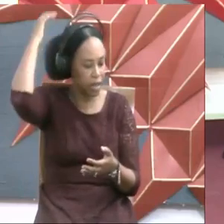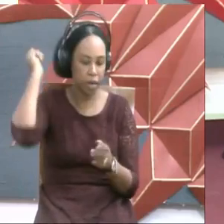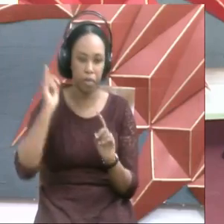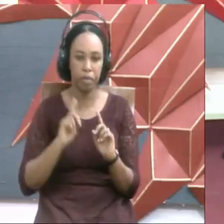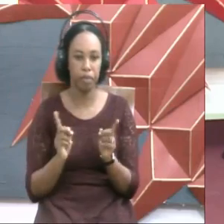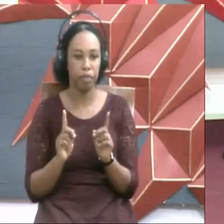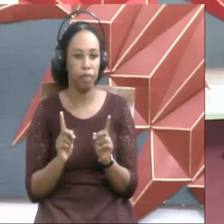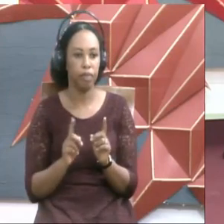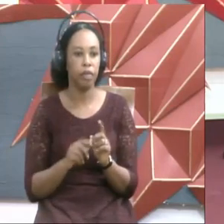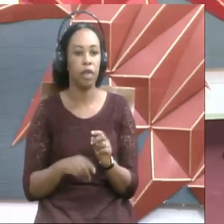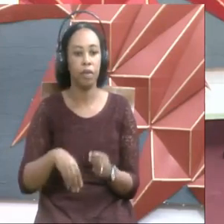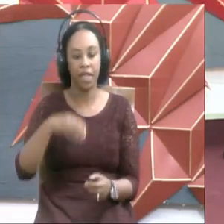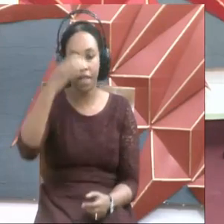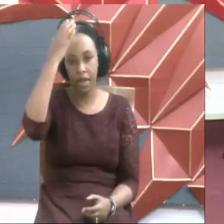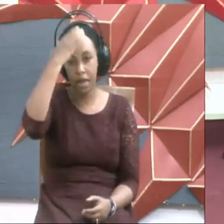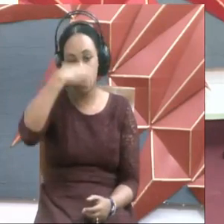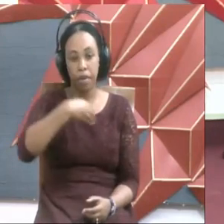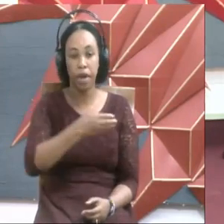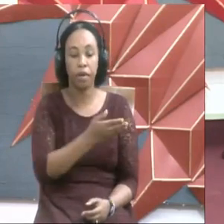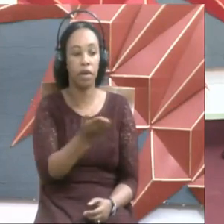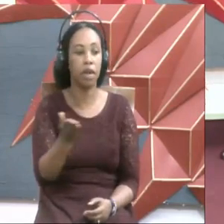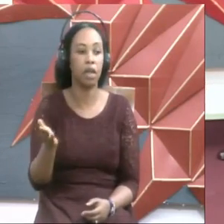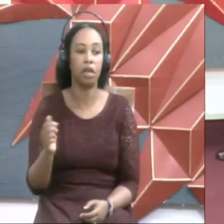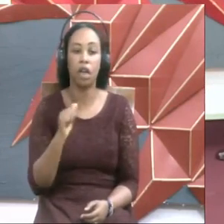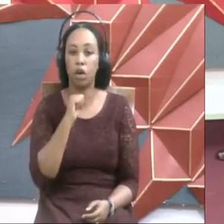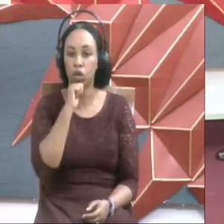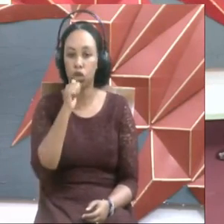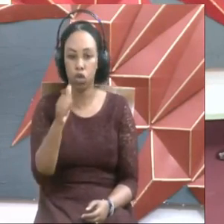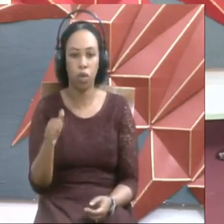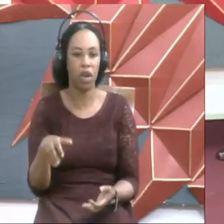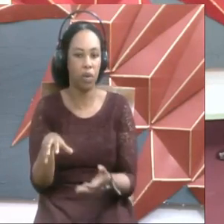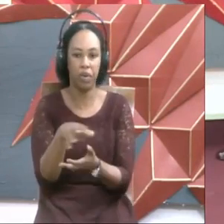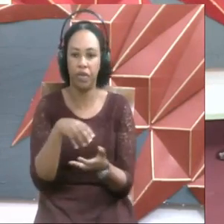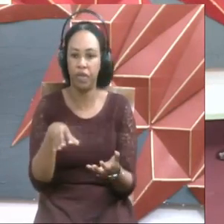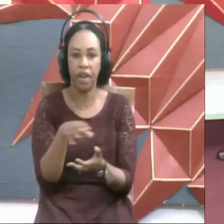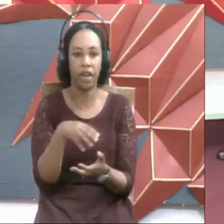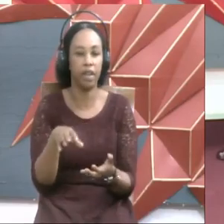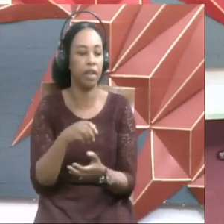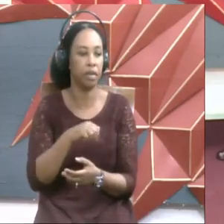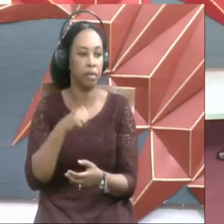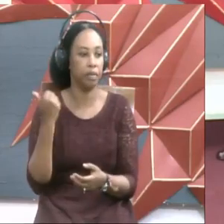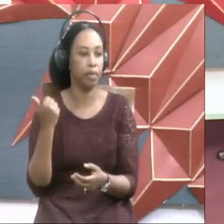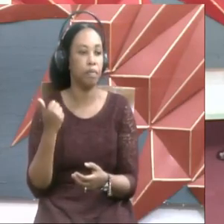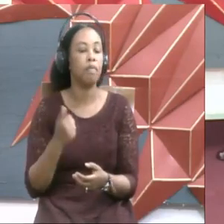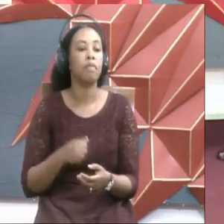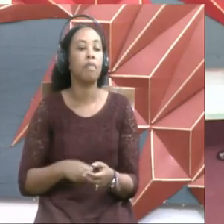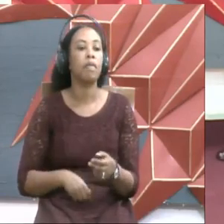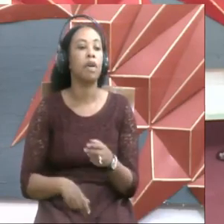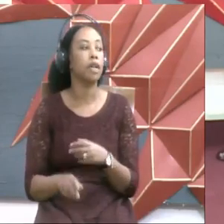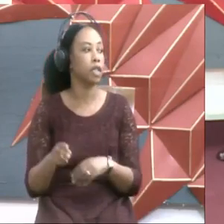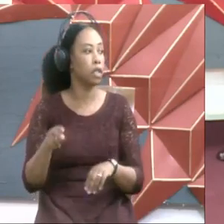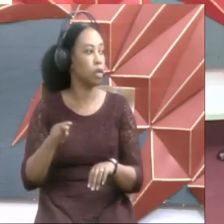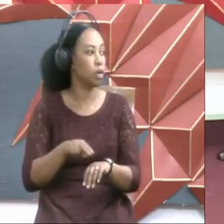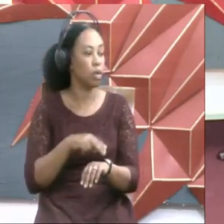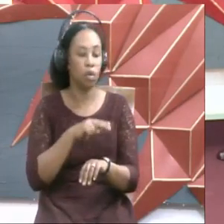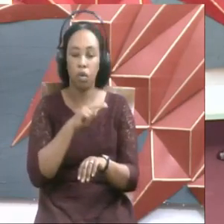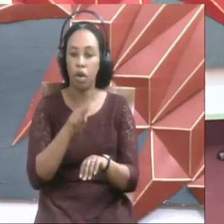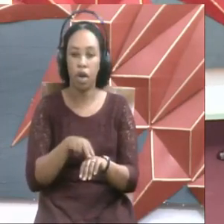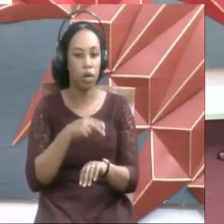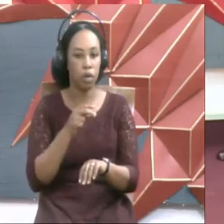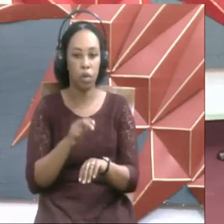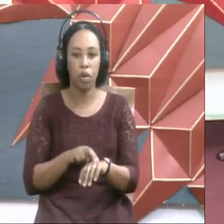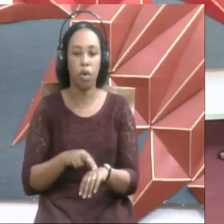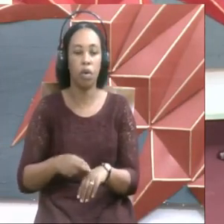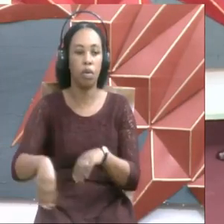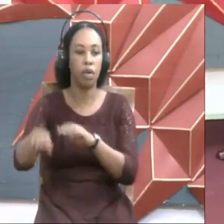pas. Et nous aussi, les hommes, on ne se mélange pas. Hari ubwoko bw'Imana burya